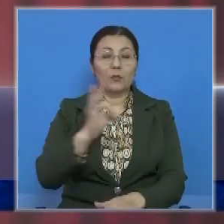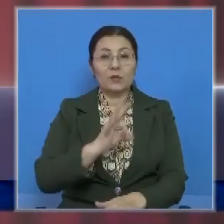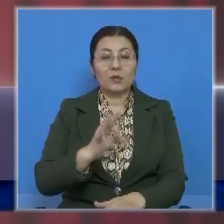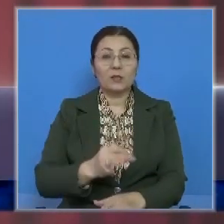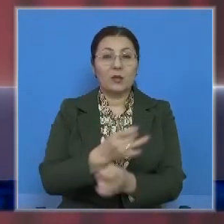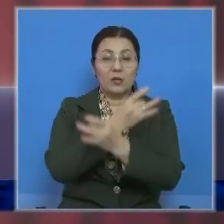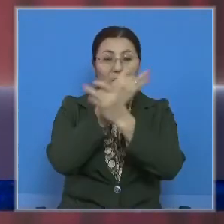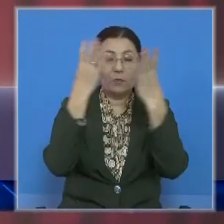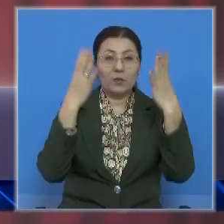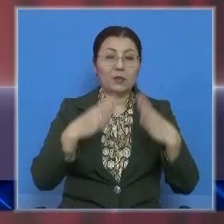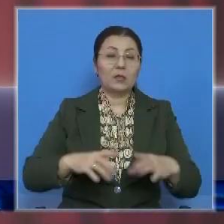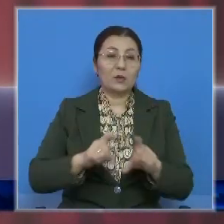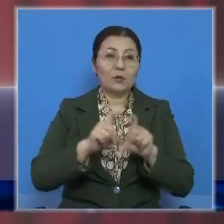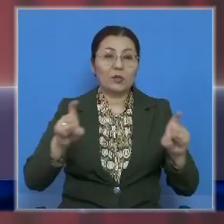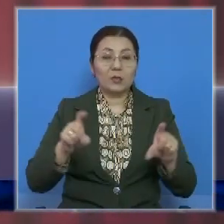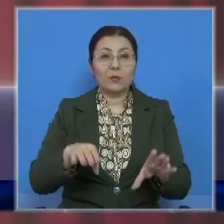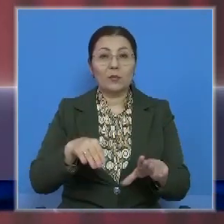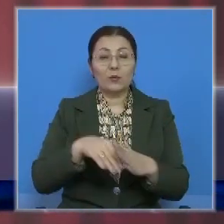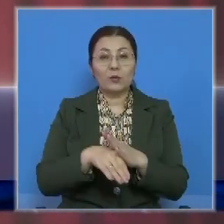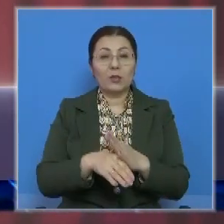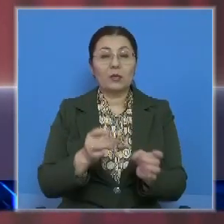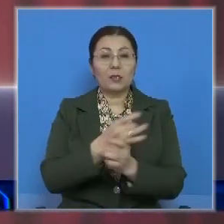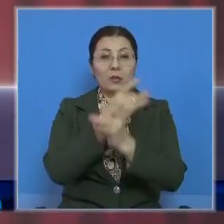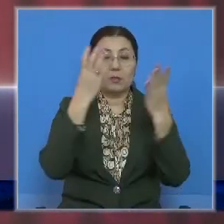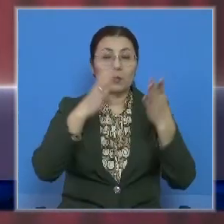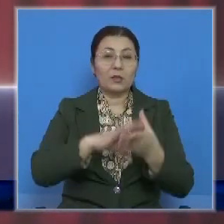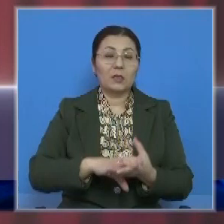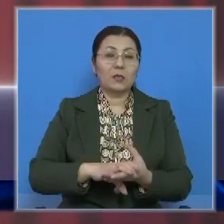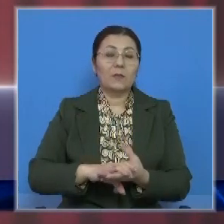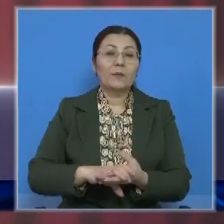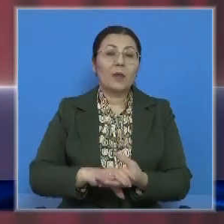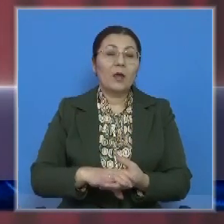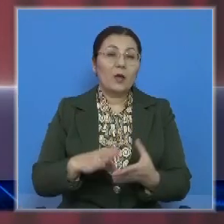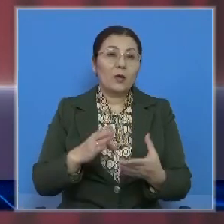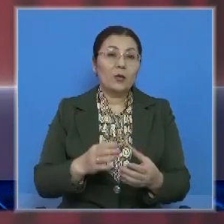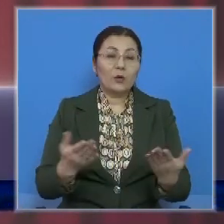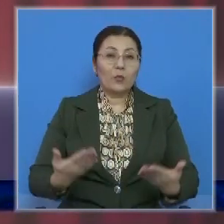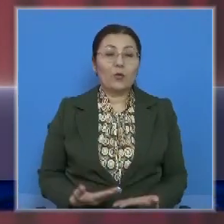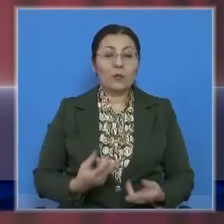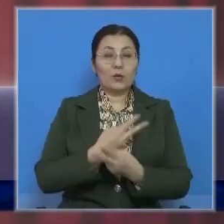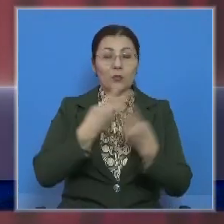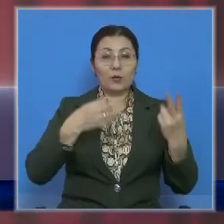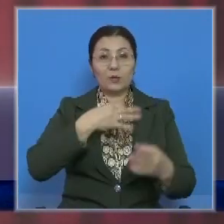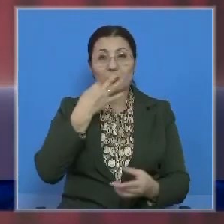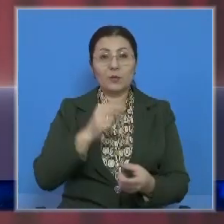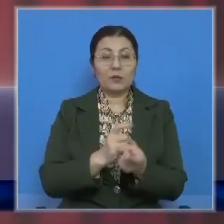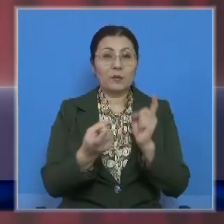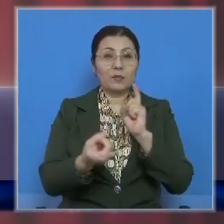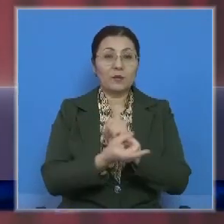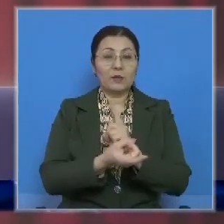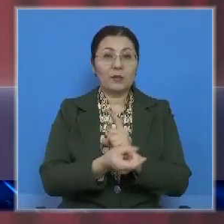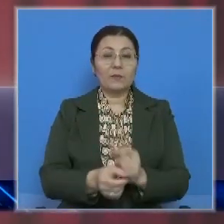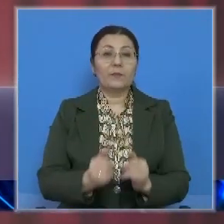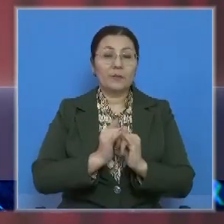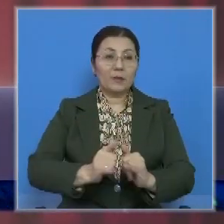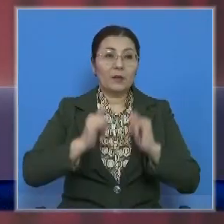мәдениет ошақтарымен ондағы мәдени байланысты, мәдени өмірді көріп, үлкен тәжірибе алып, әріптестік ынтымақтастықты